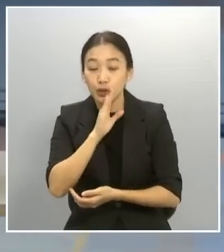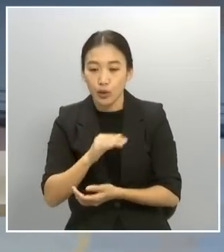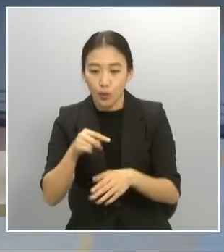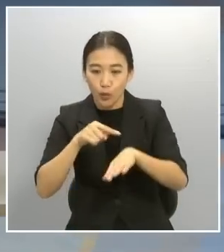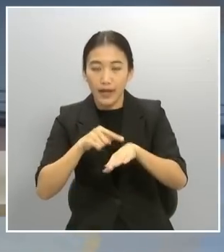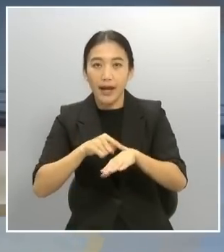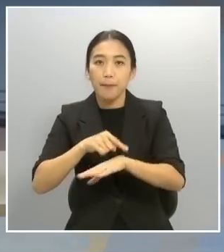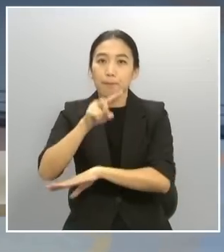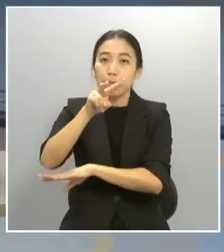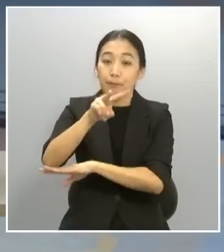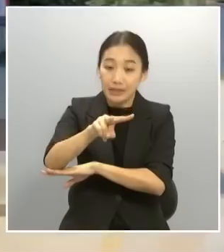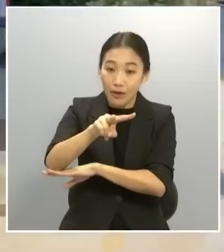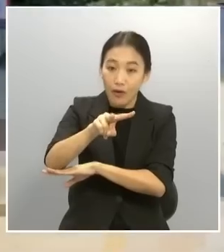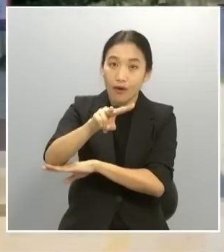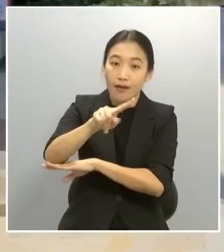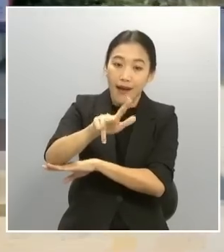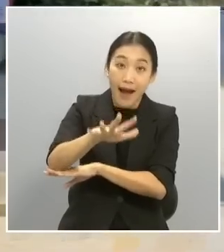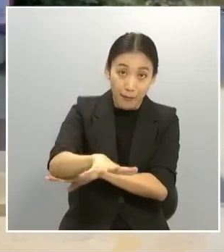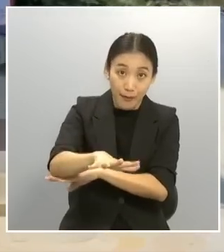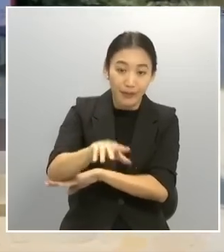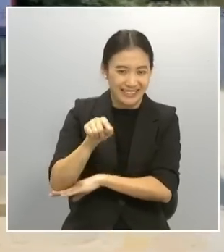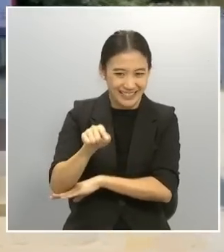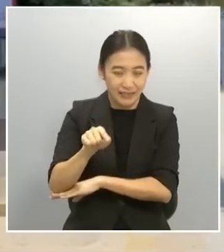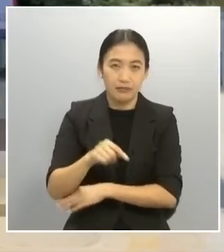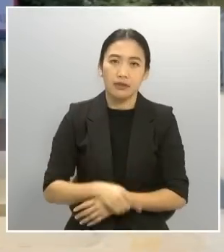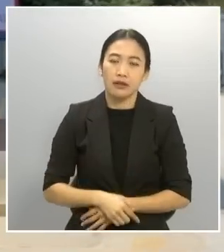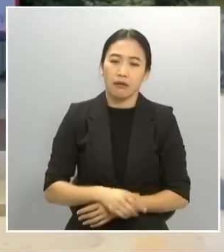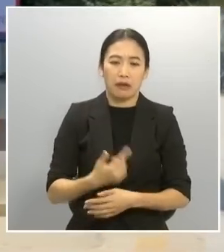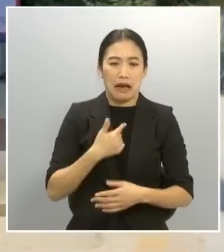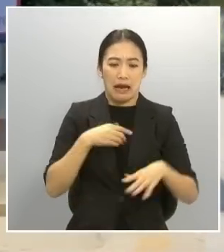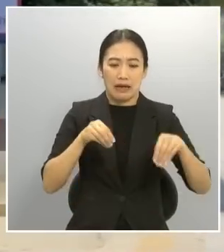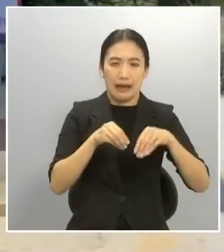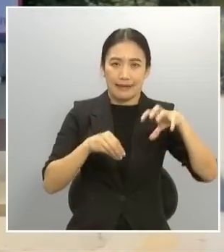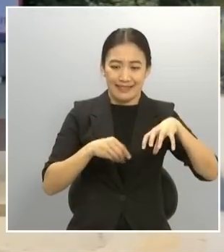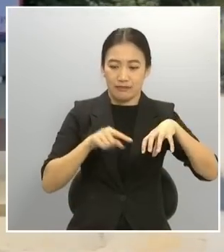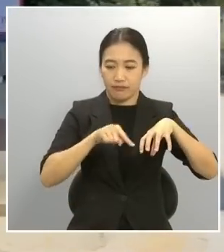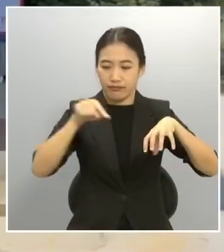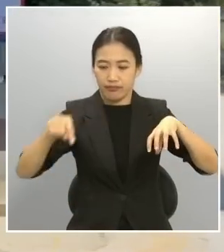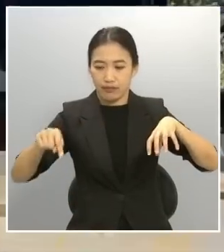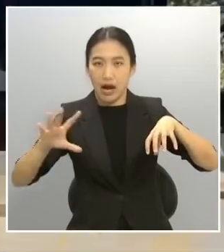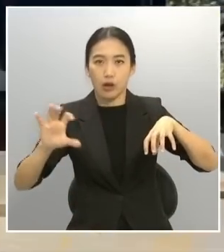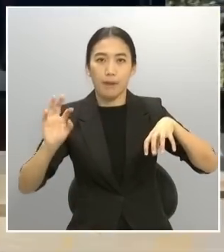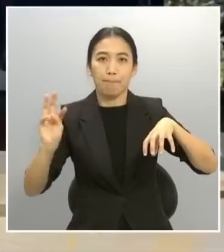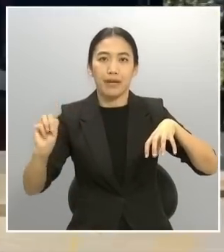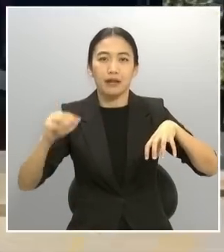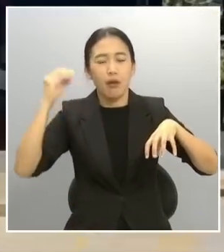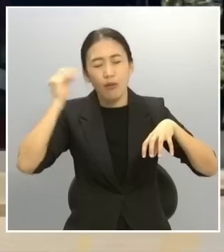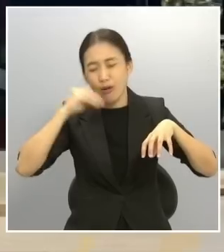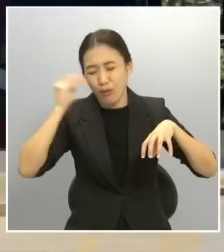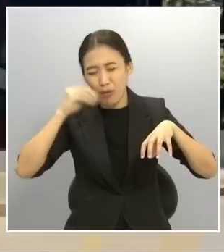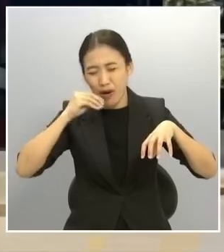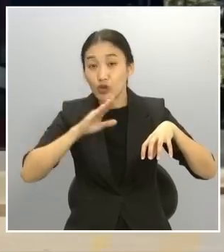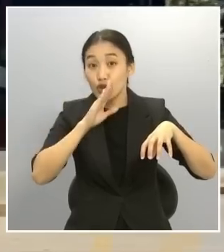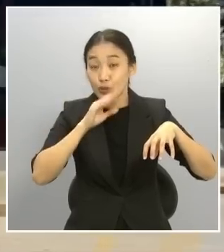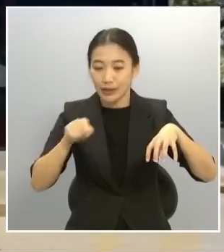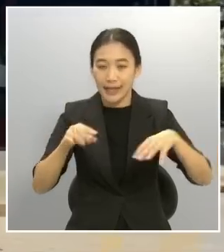งครึ่งกลางวันเลยนะห่างจากสถานประกอบการของเธอประมาณสัก100เมตรรถลูกค้าไม่ว่าจะเป็นบริษัทหรือรถยนต์ที่ขับผ่านจุดตรว